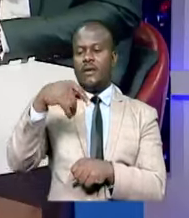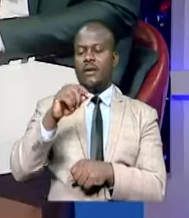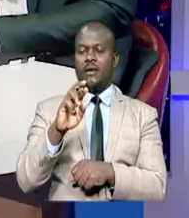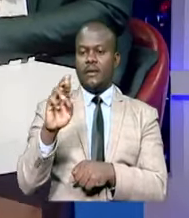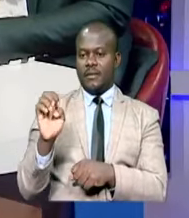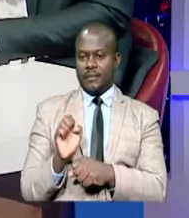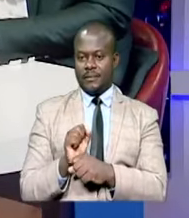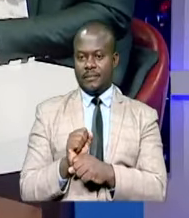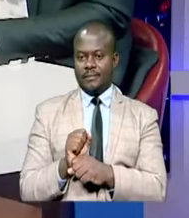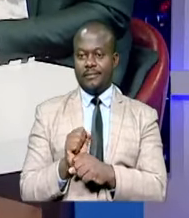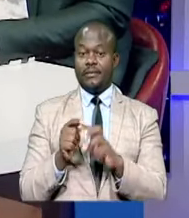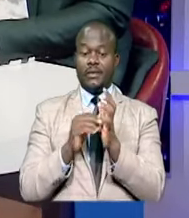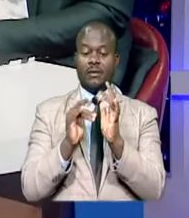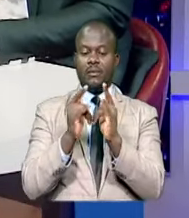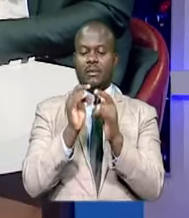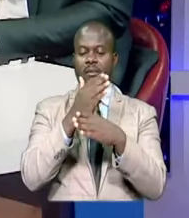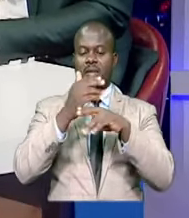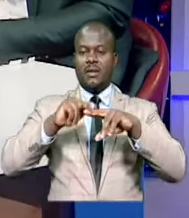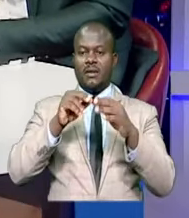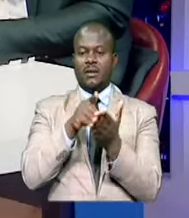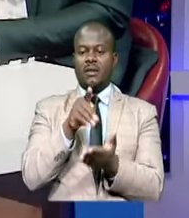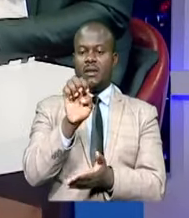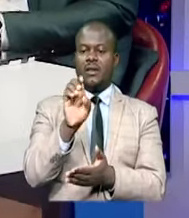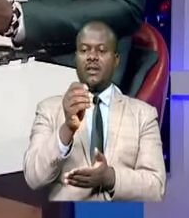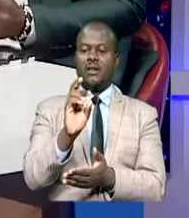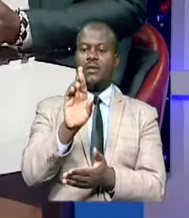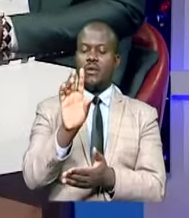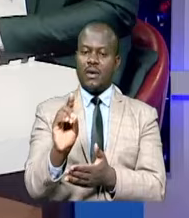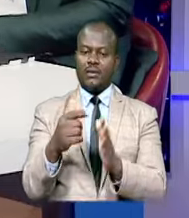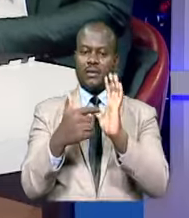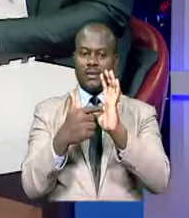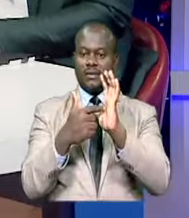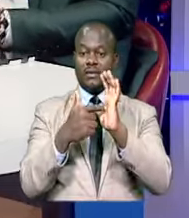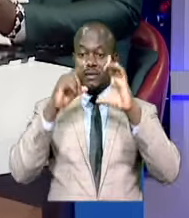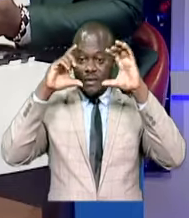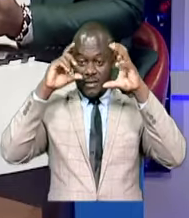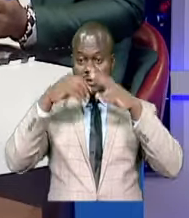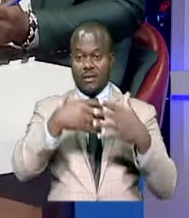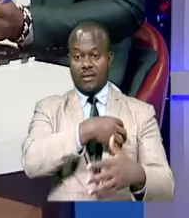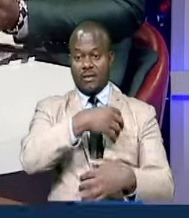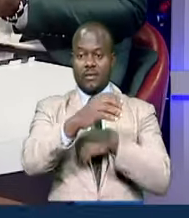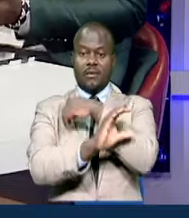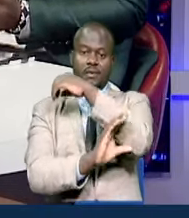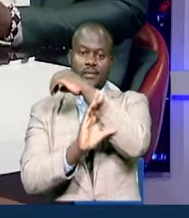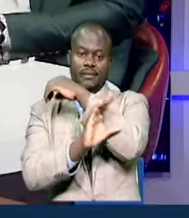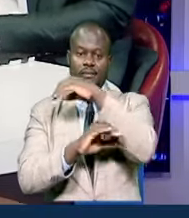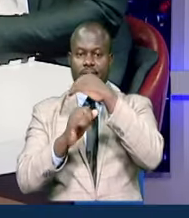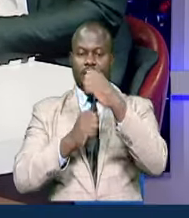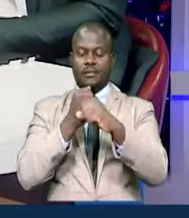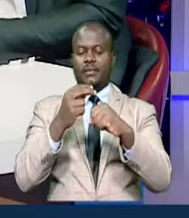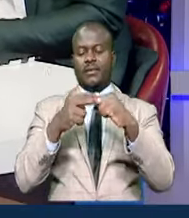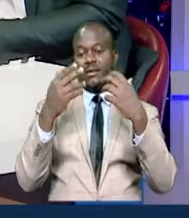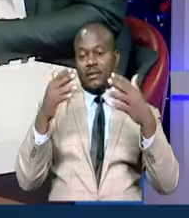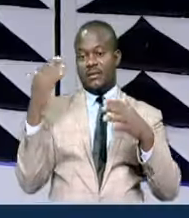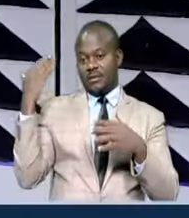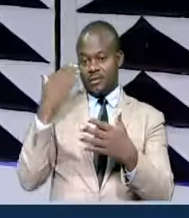Leonsi muri inama kandi ministri w'intebe Dr Edouard Ngirente yagaragaje ishusho y'ubukungu bw'igihugu muri imyaka 7 ishize.